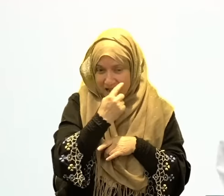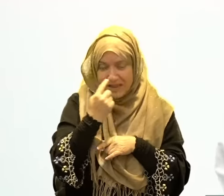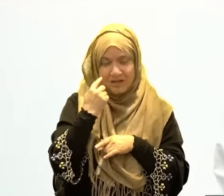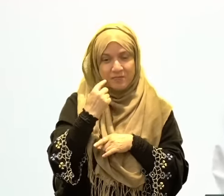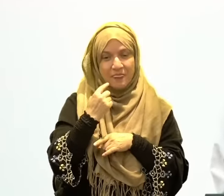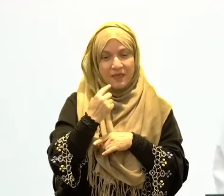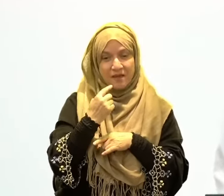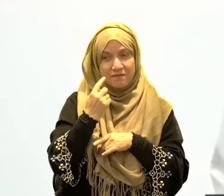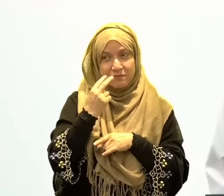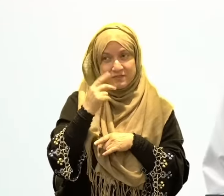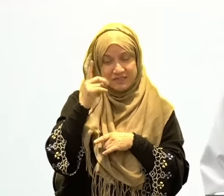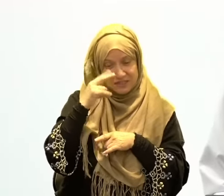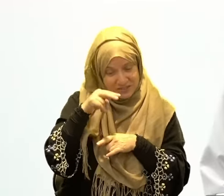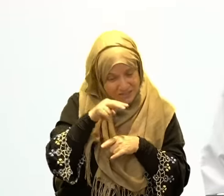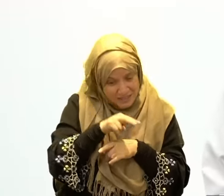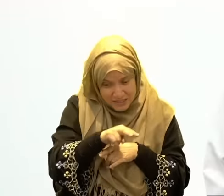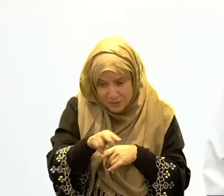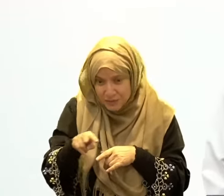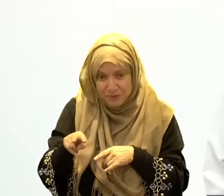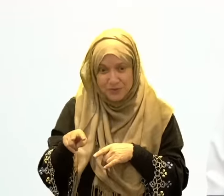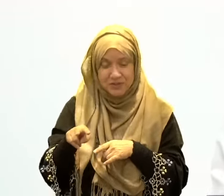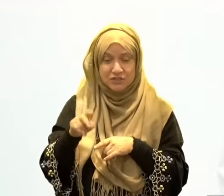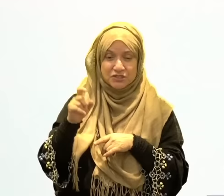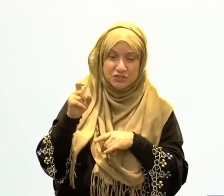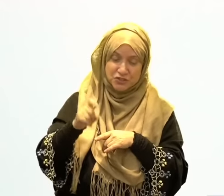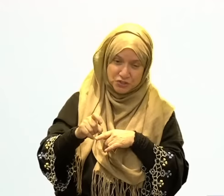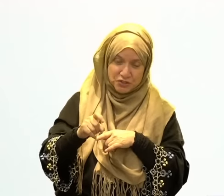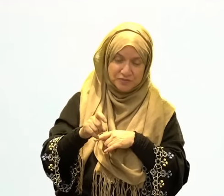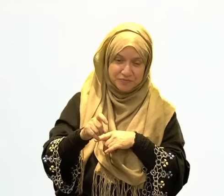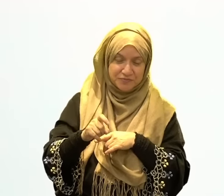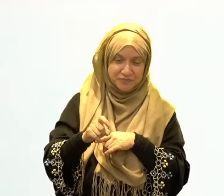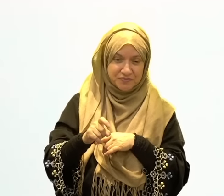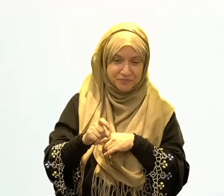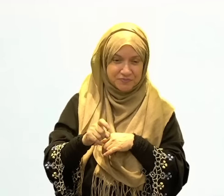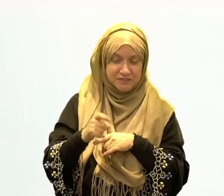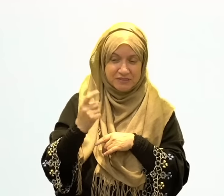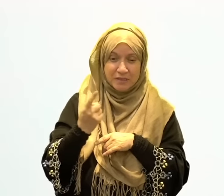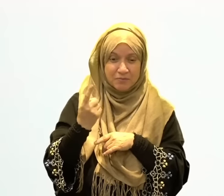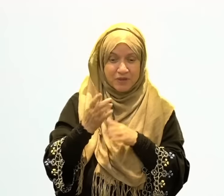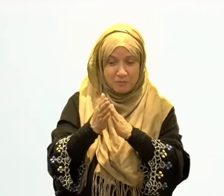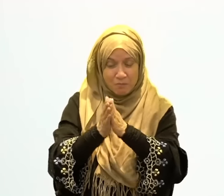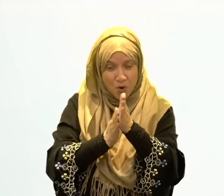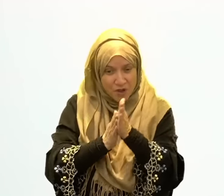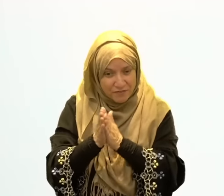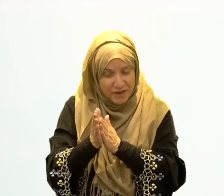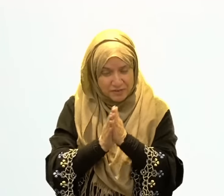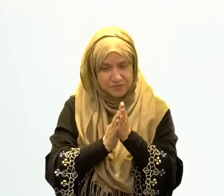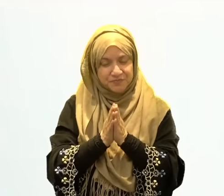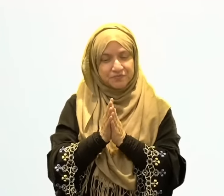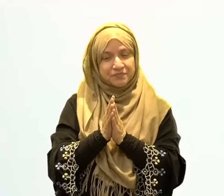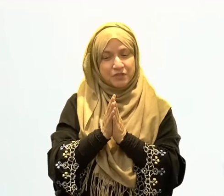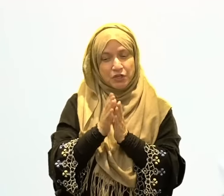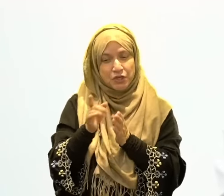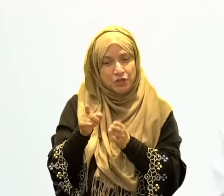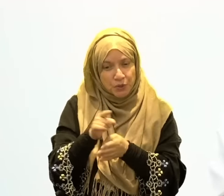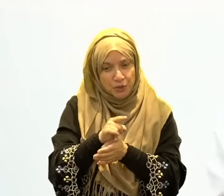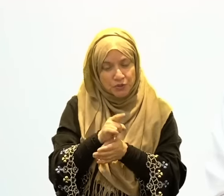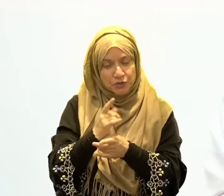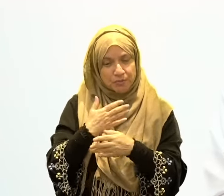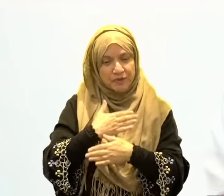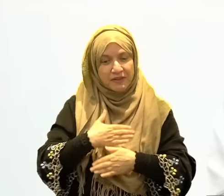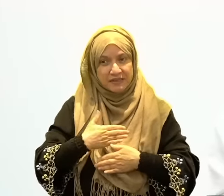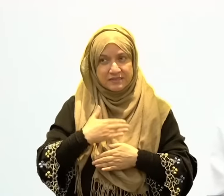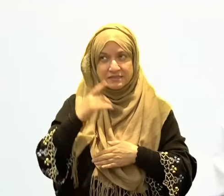be a motivator for you. And that's why Imam Ahmad rahimahullah used to say, إِذَا مَا قَالَ لِي رَبِّي أَمَا اسْتَحْيَيْتَ